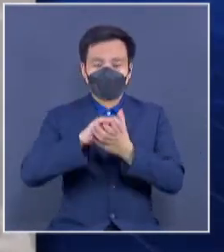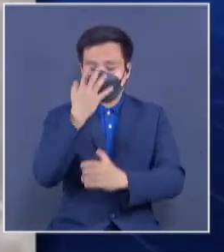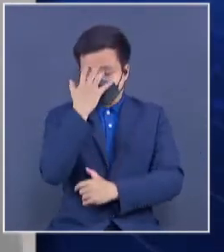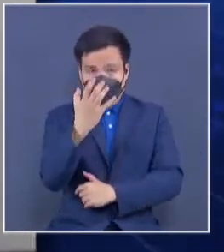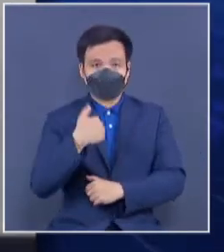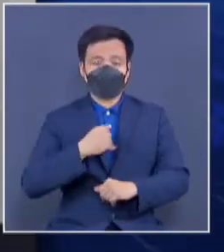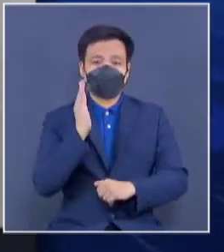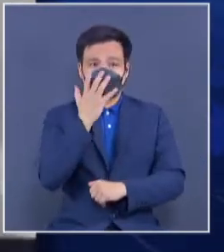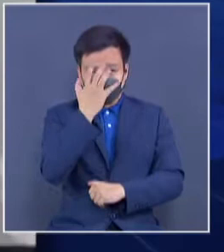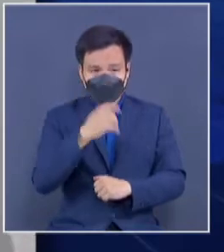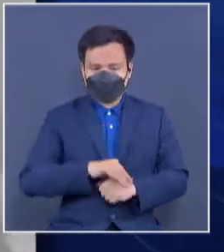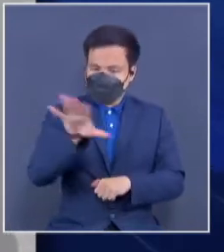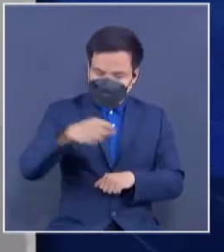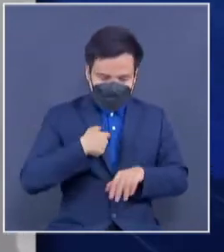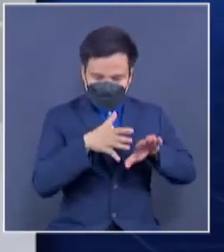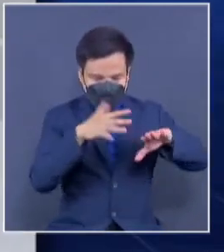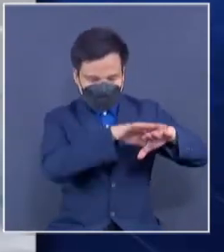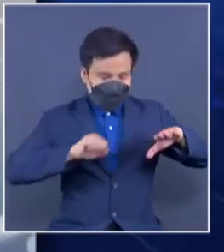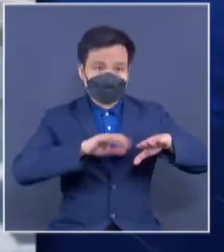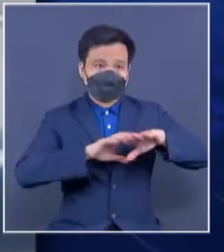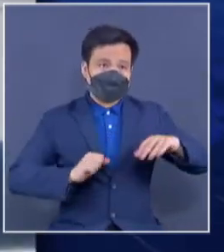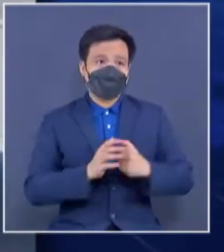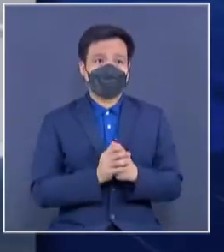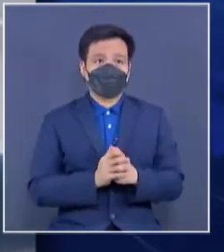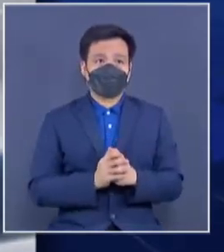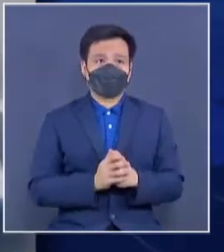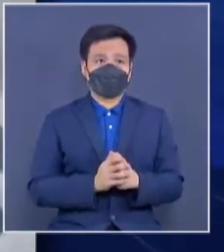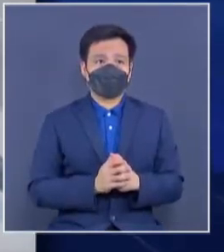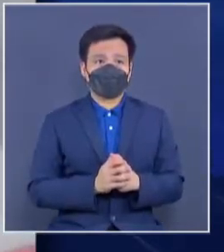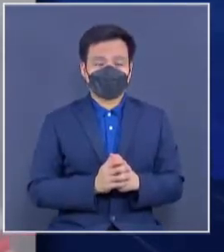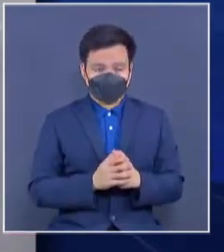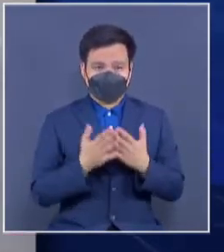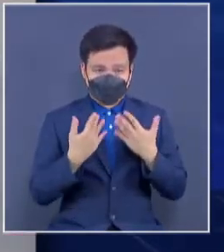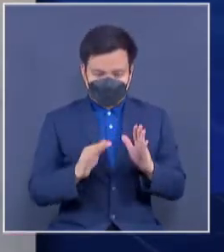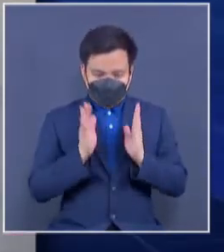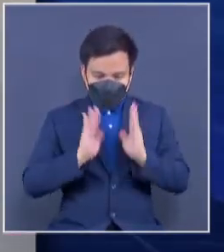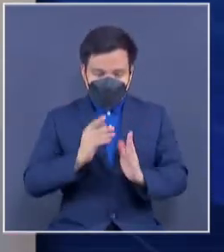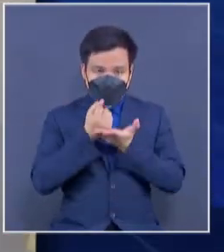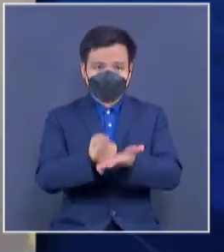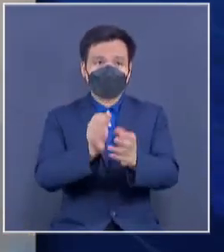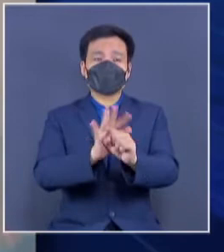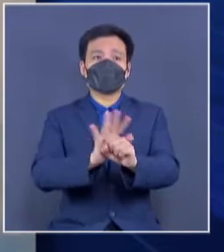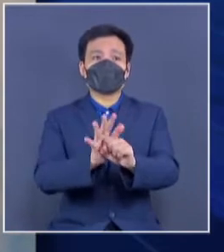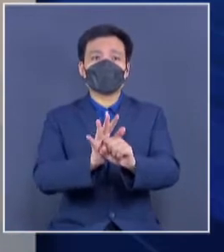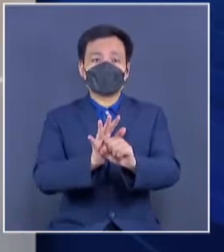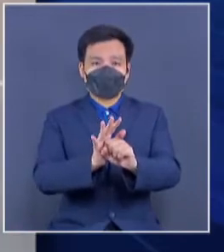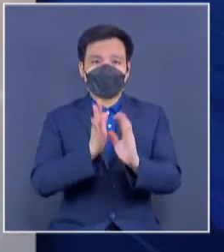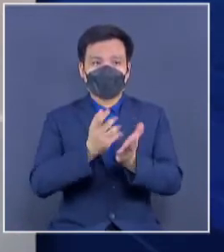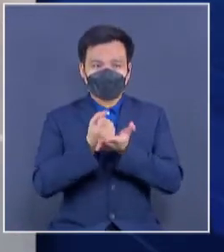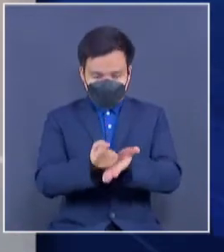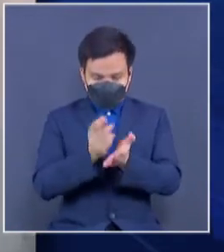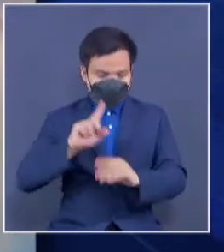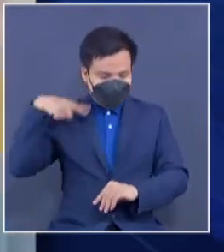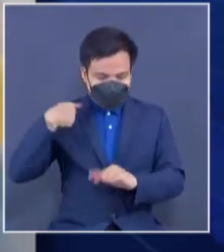เนี่ยฮะพยายามจะเอาแท็กซี่ออกมาจากรถให้ได้นะครับแล้วสุดท้ายเนี่ยมีคนเข้ามาช่วยเหลือช่วยเหลือดึง